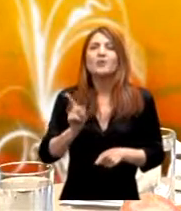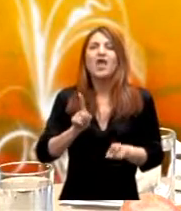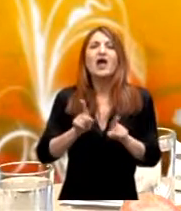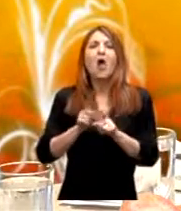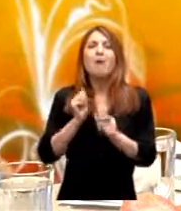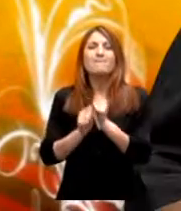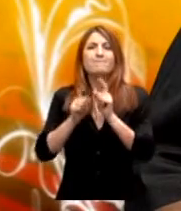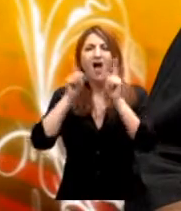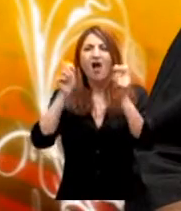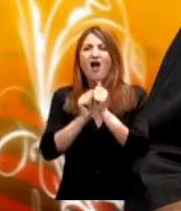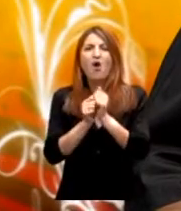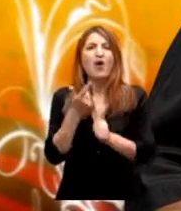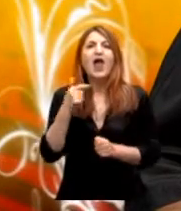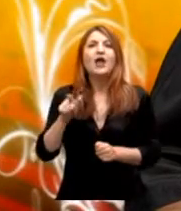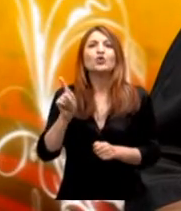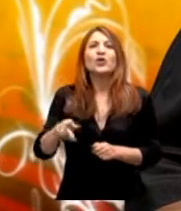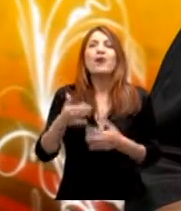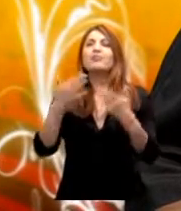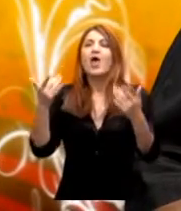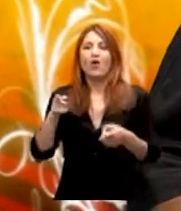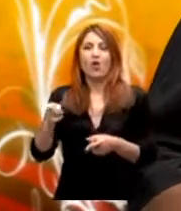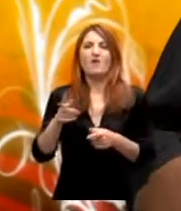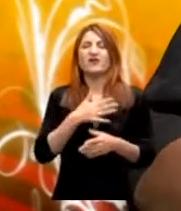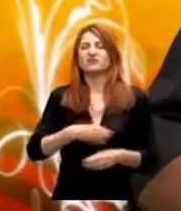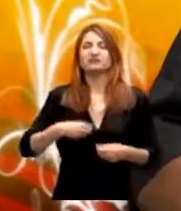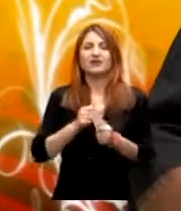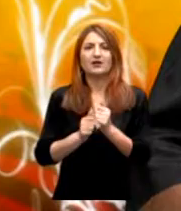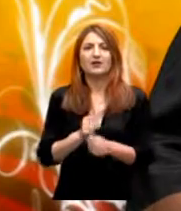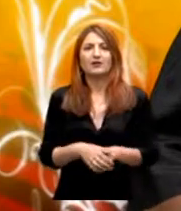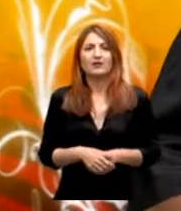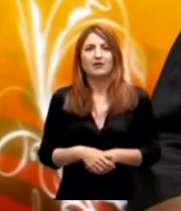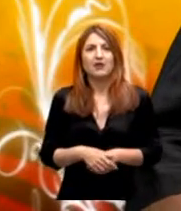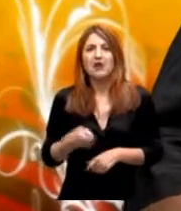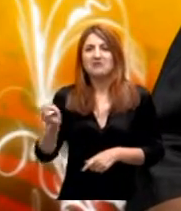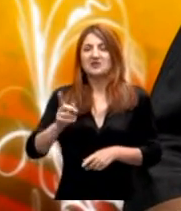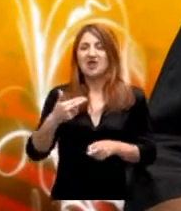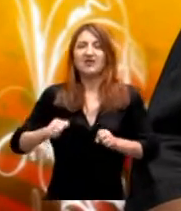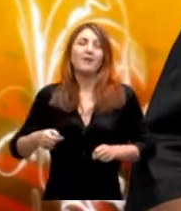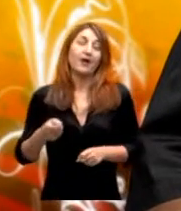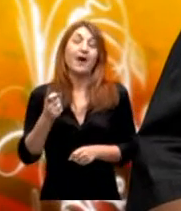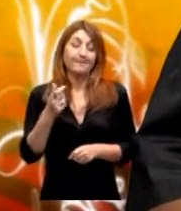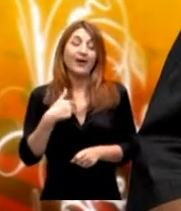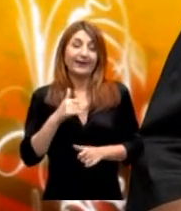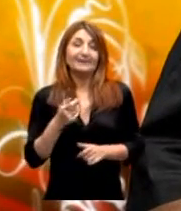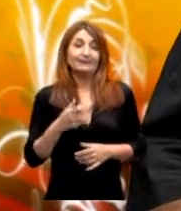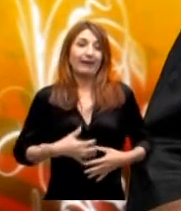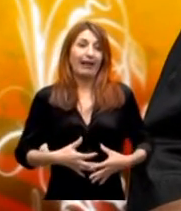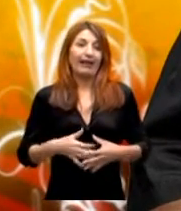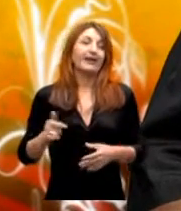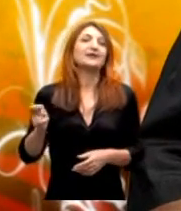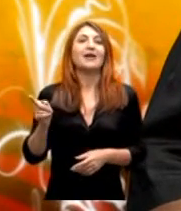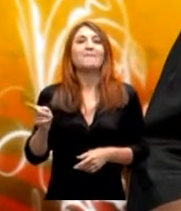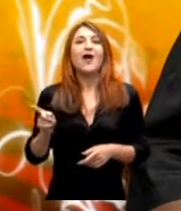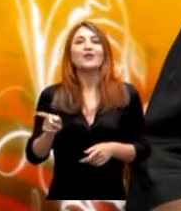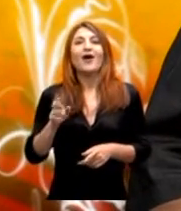Doktor je potpuno u pravu. Mada doktor nije debel i nije suočen. Jesam, ja sam malo, mogu bi prigovoriti malo. To mi je